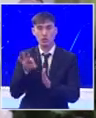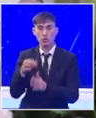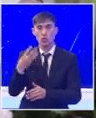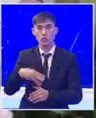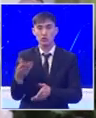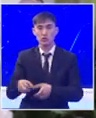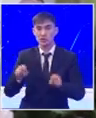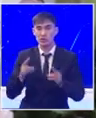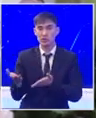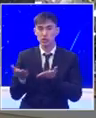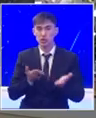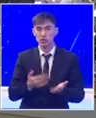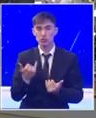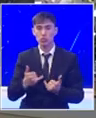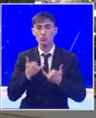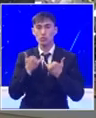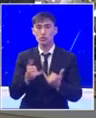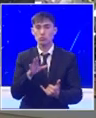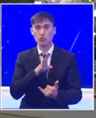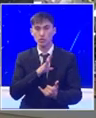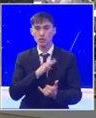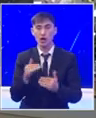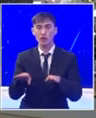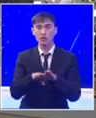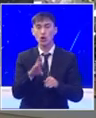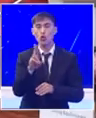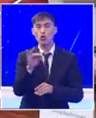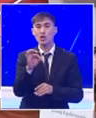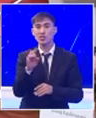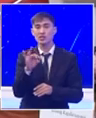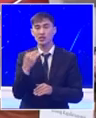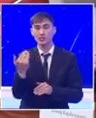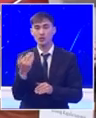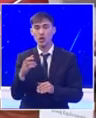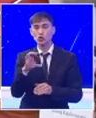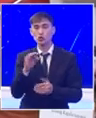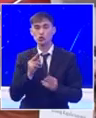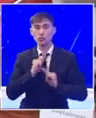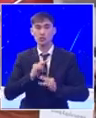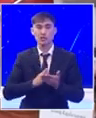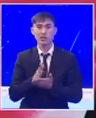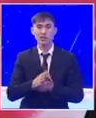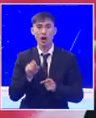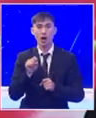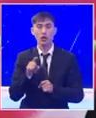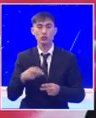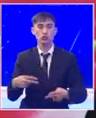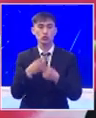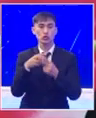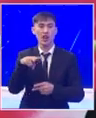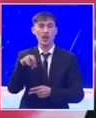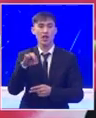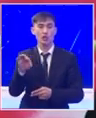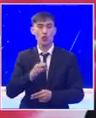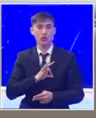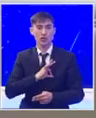арнайы шақыртылған, төрі ұсынылып құрметке бөленгендер қатарында Күләш Айтжанова да бар. Социалистік еңбек ері Алтын Жұлдыз Ленин орденін